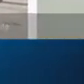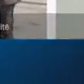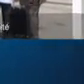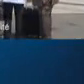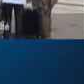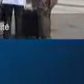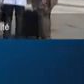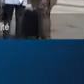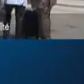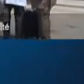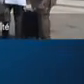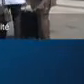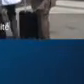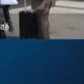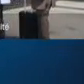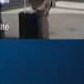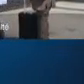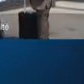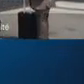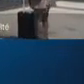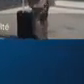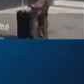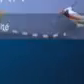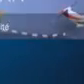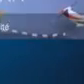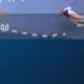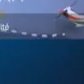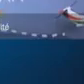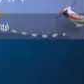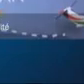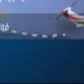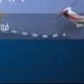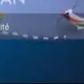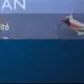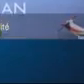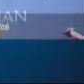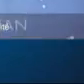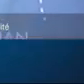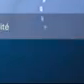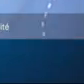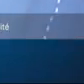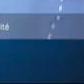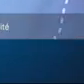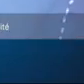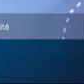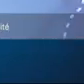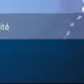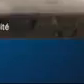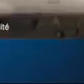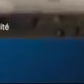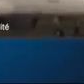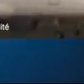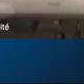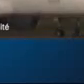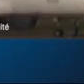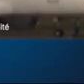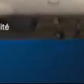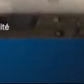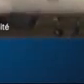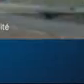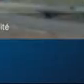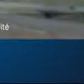Premier vol domestique de Air Côte d'Ivoire ce samedi sur la ligne Abidjan-Korogo. 55 minutes, 67 places. À bord,